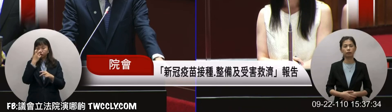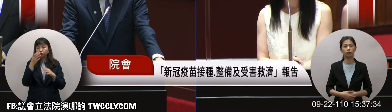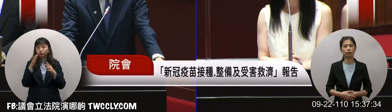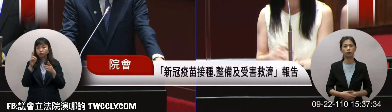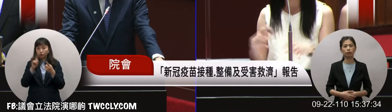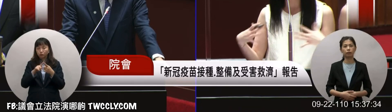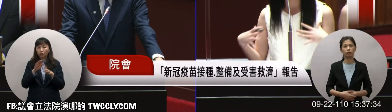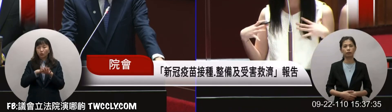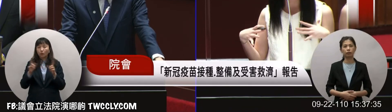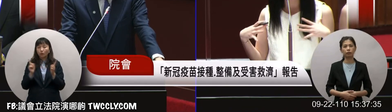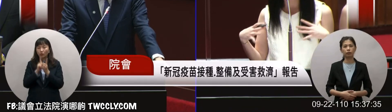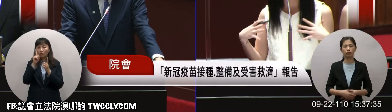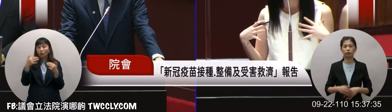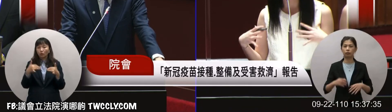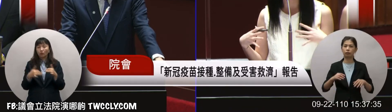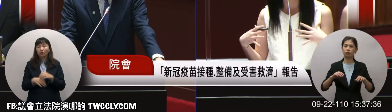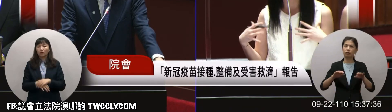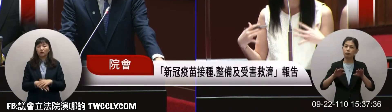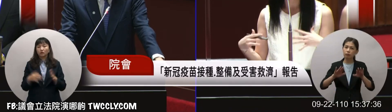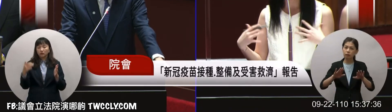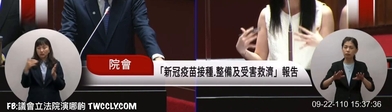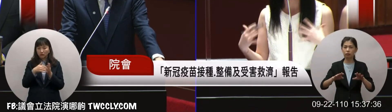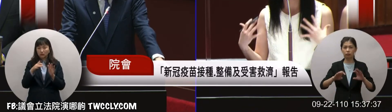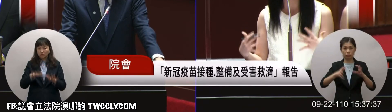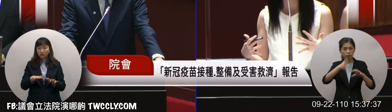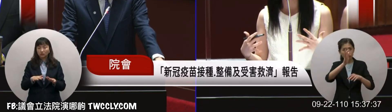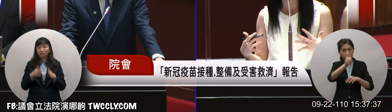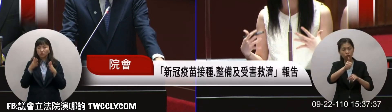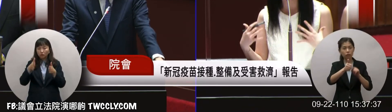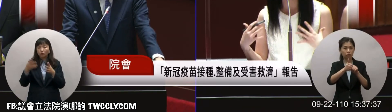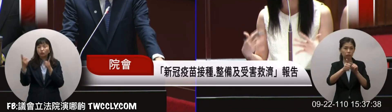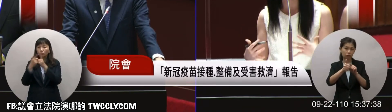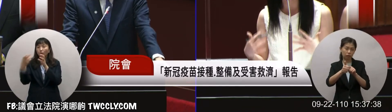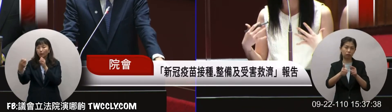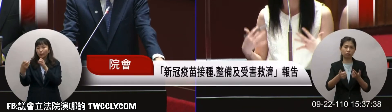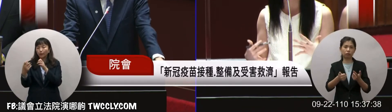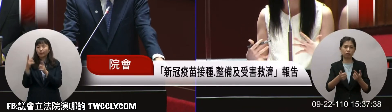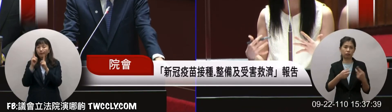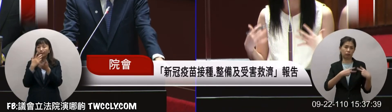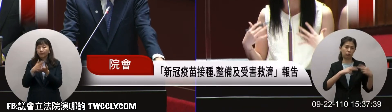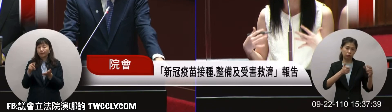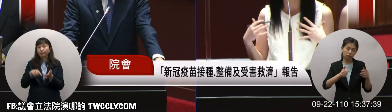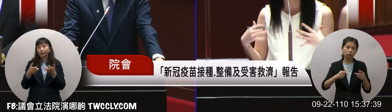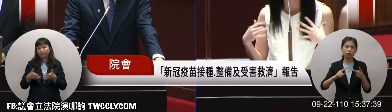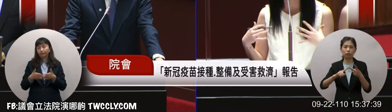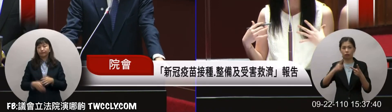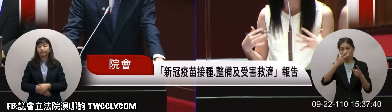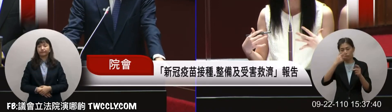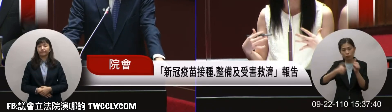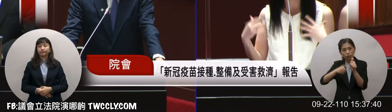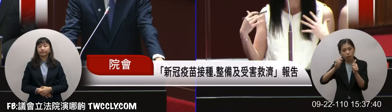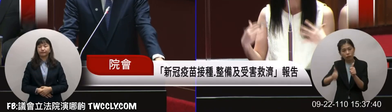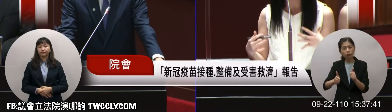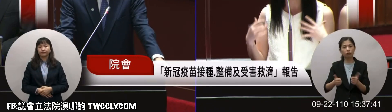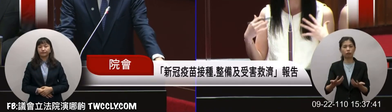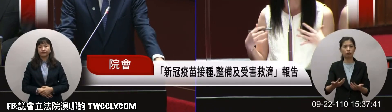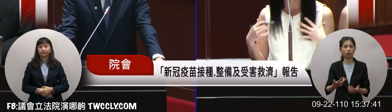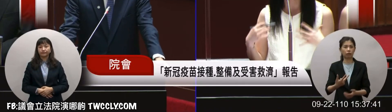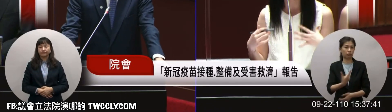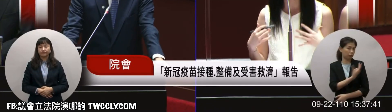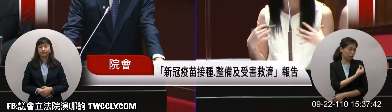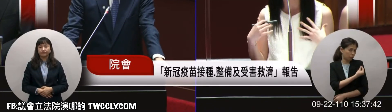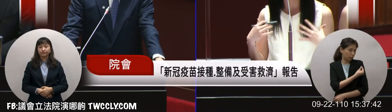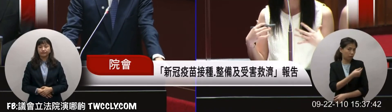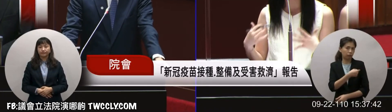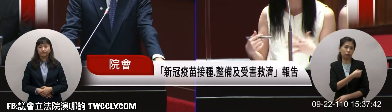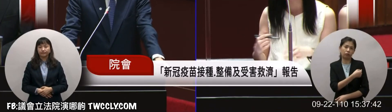有一些问题。 所以我们国家重要的元首，大家所关心的，包括小英总统跟赖副，还有很多重要的官员，他们可能也